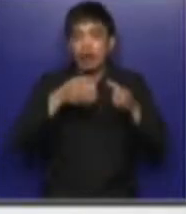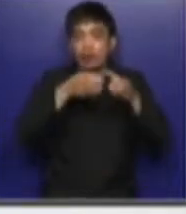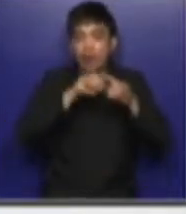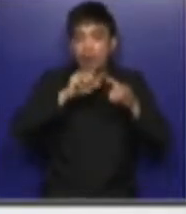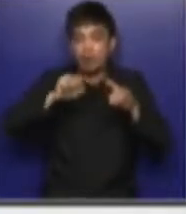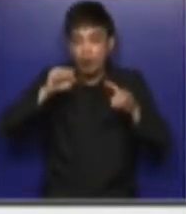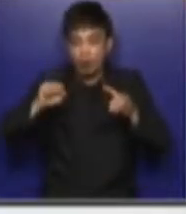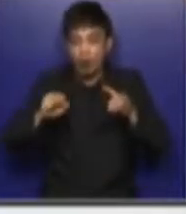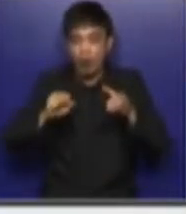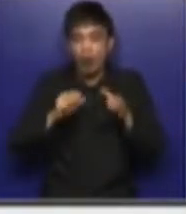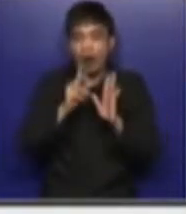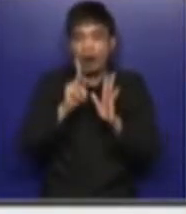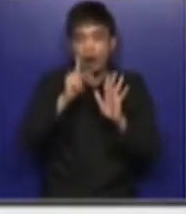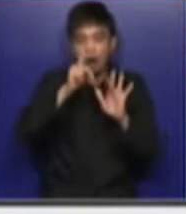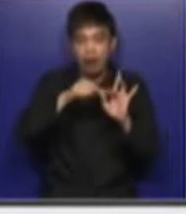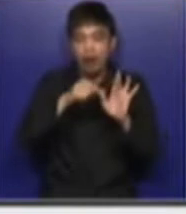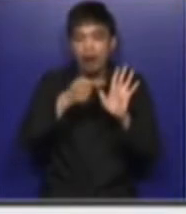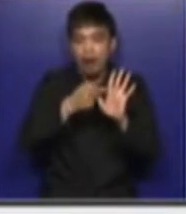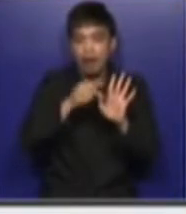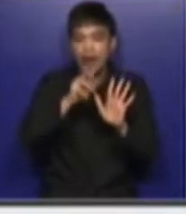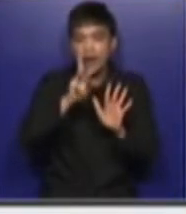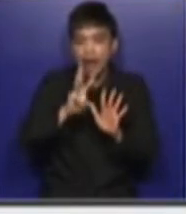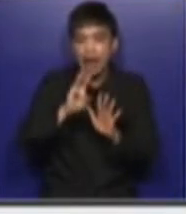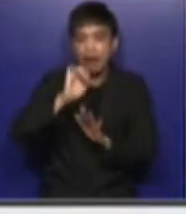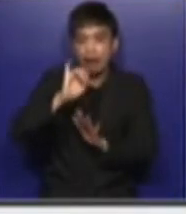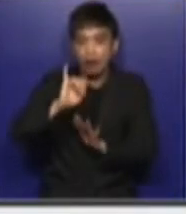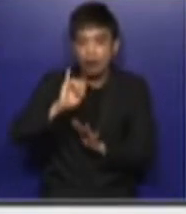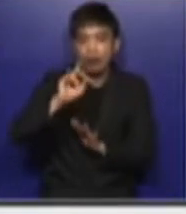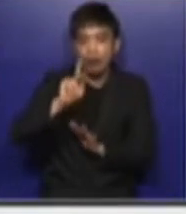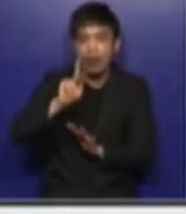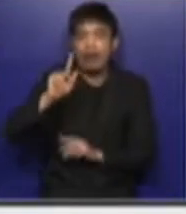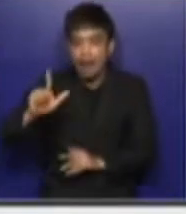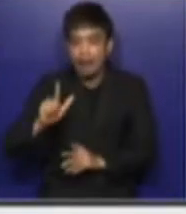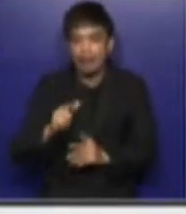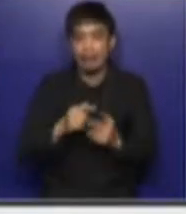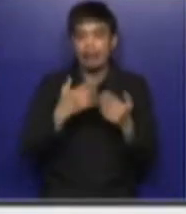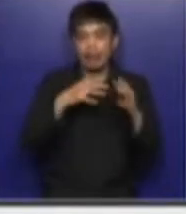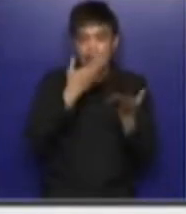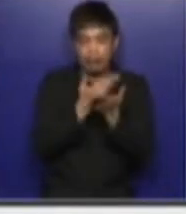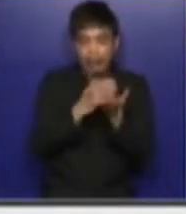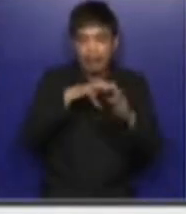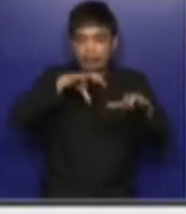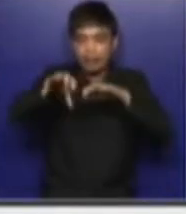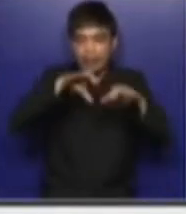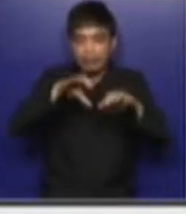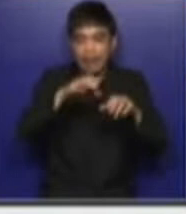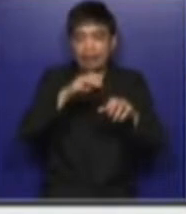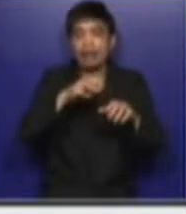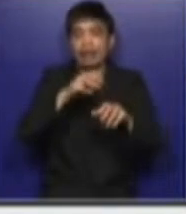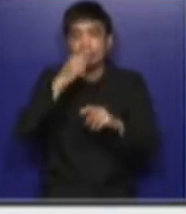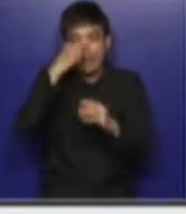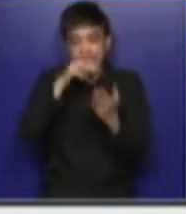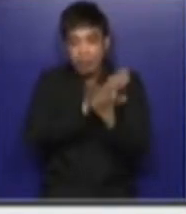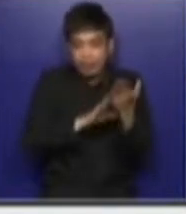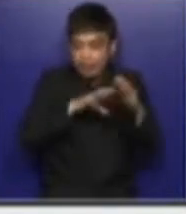ทางสังคมที่สามารถพัฒนาประเทศได้แต่ประเทศไทยกลับไม่มีการบริหารจัดการสิ่งเหล่านี้ในแบบที่ควรจะเป็น